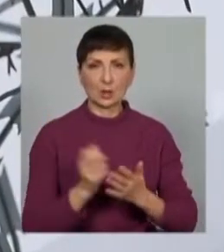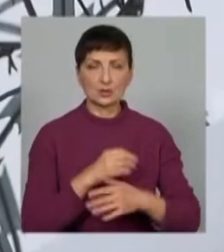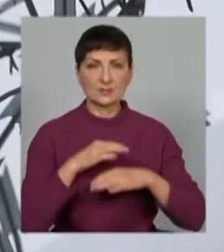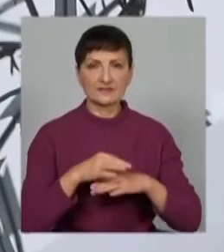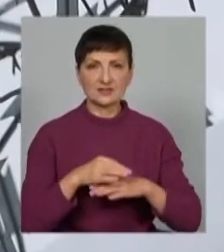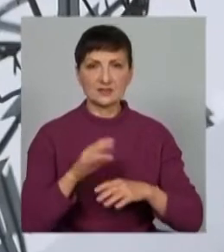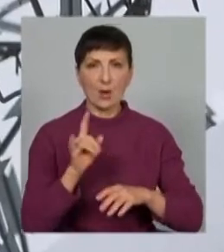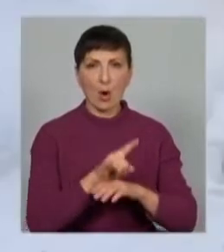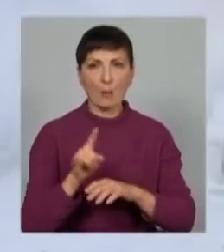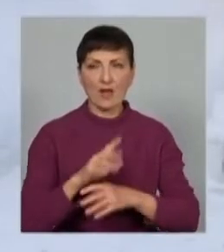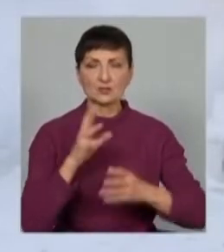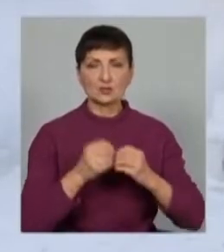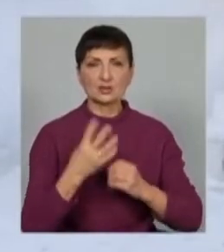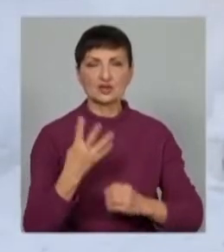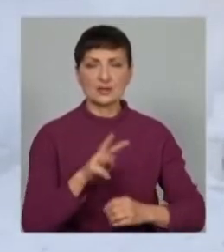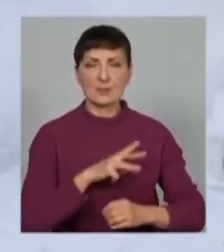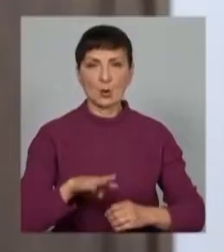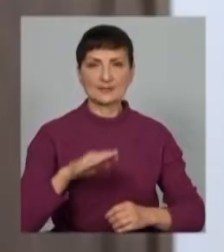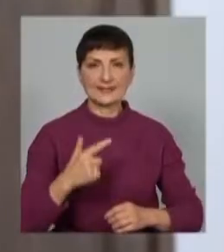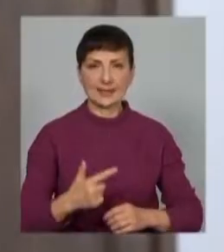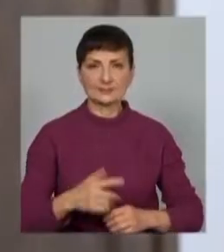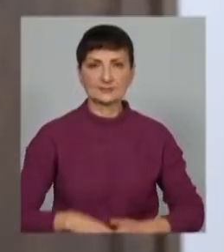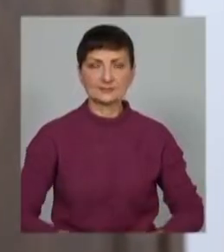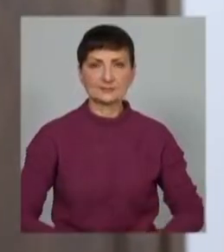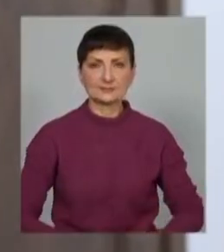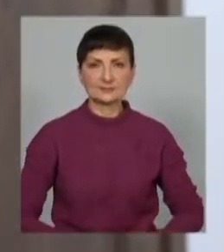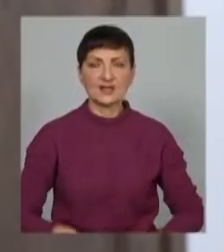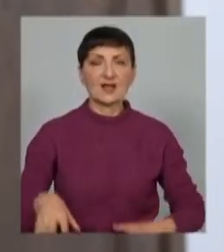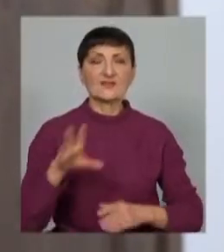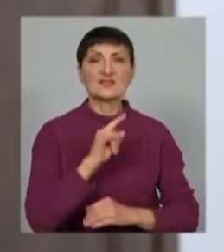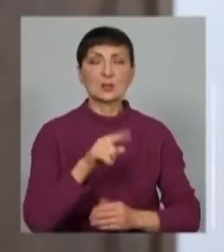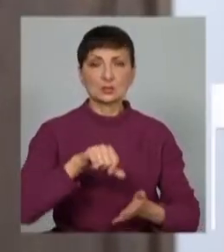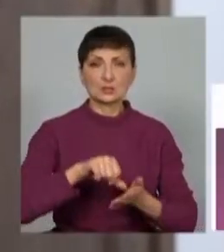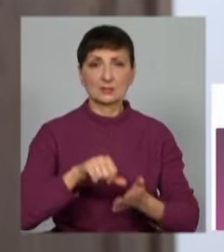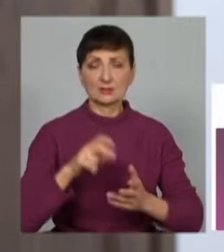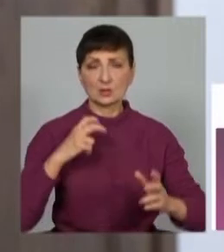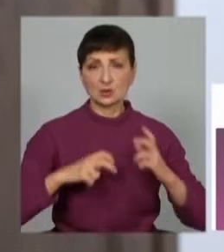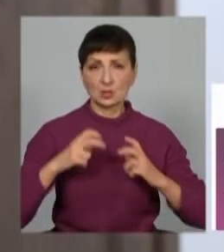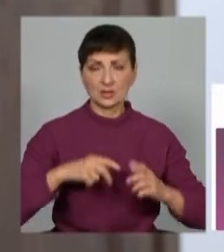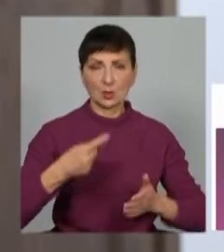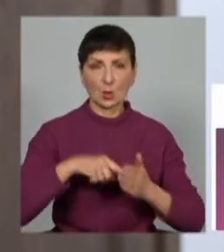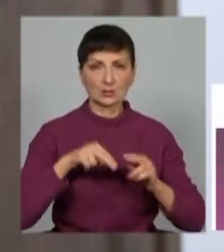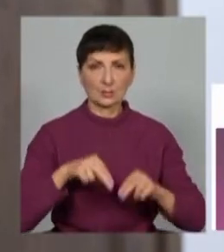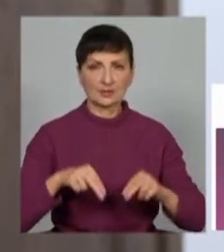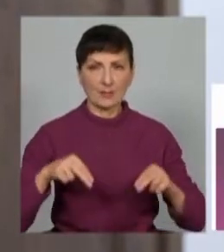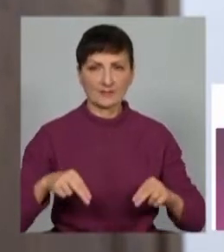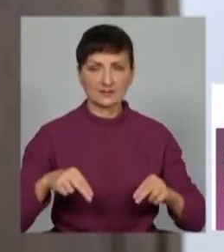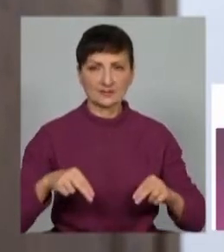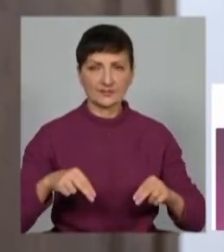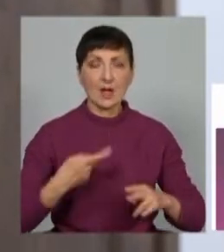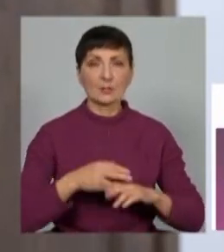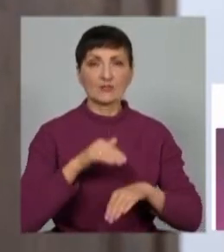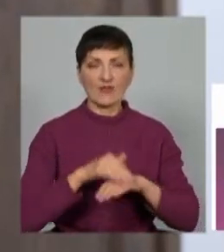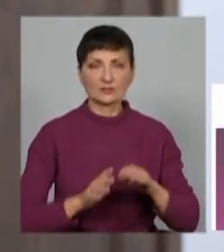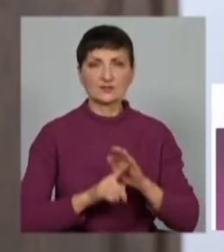махинацию на сумму в размере 4 миллионов тенге все заявителя являются студентами учебных заведения города петропавловска про данному